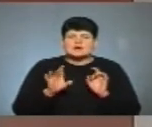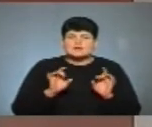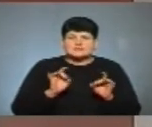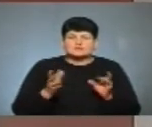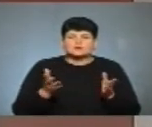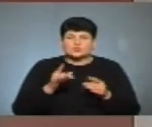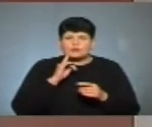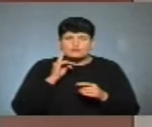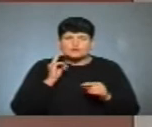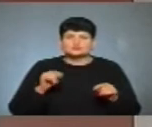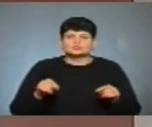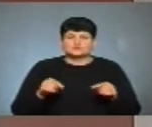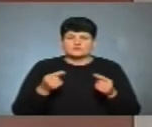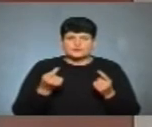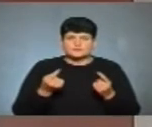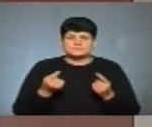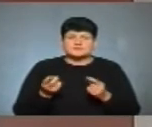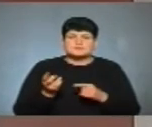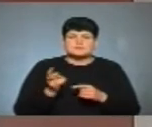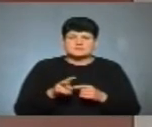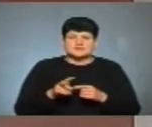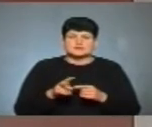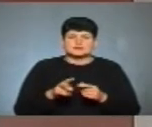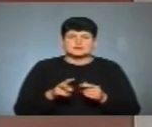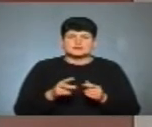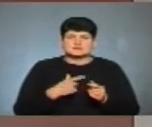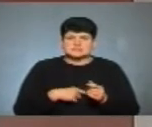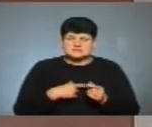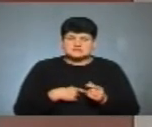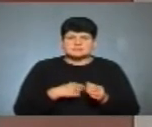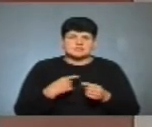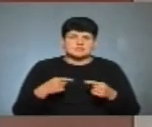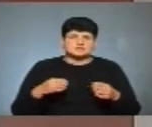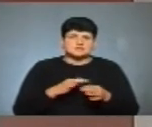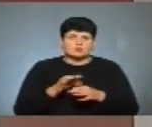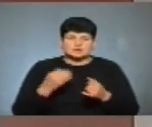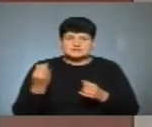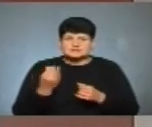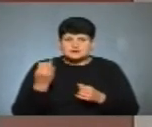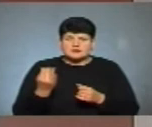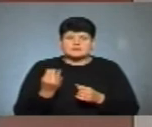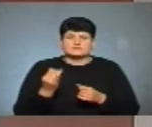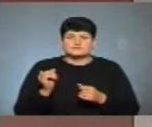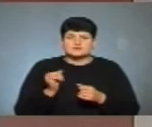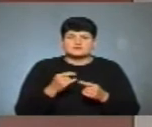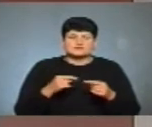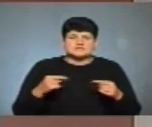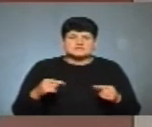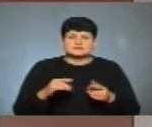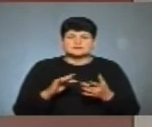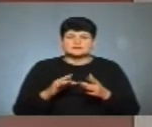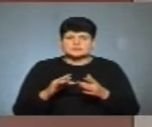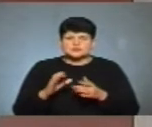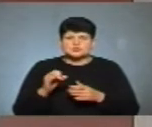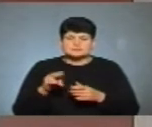сама молодь і створювала. Тобто, прийди і вліпи за себе, і там різні проєкти цікаві. І все ж таки і в різних соцмережах це